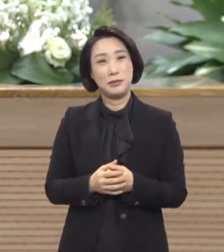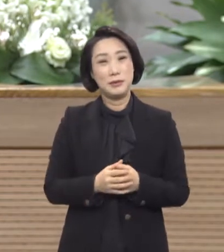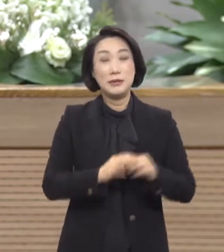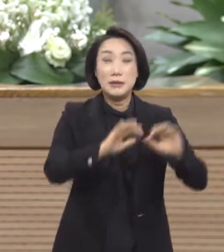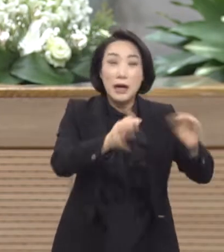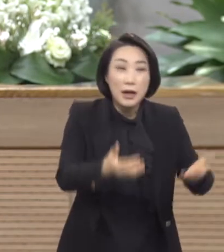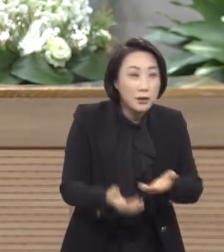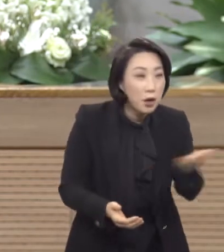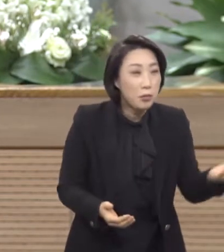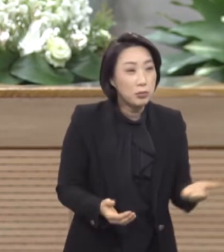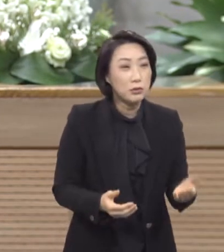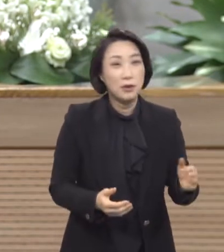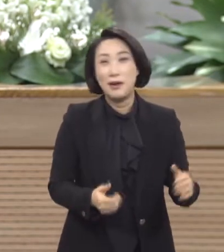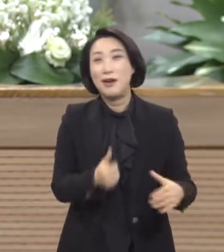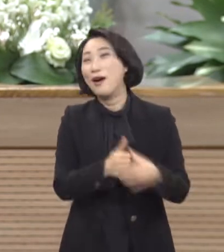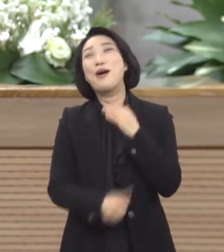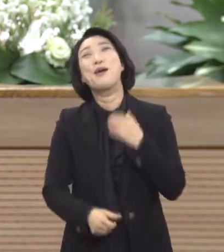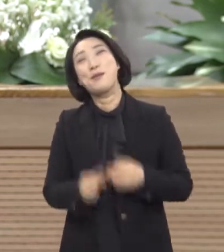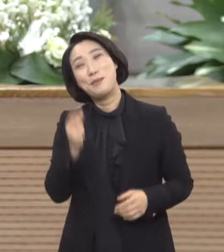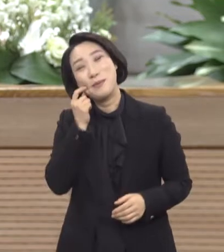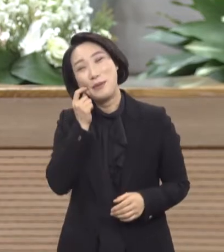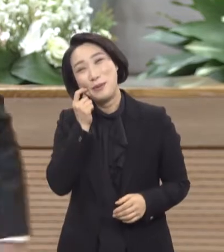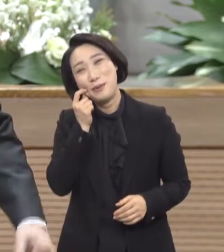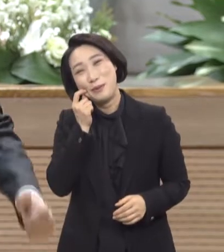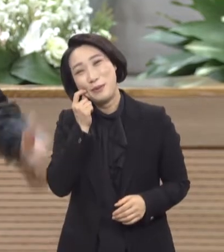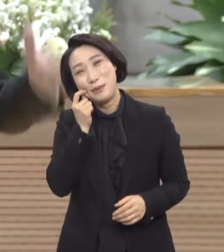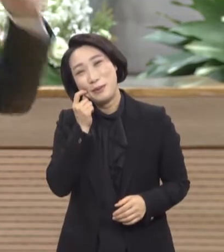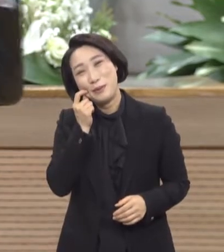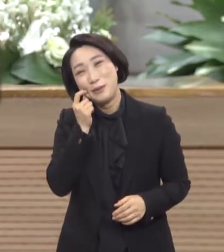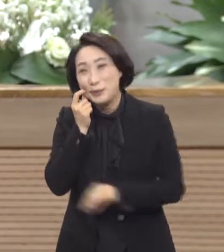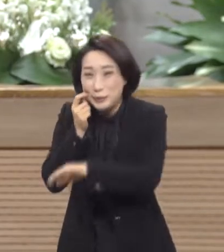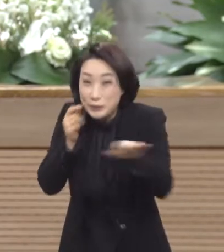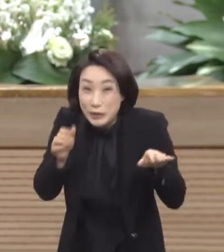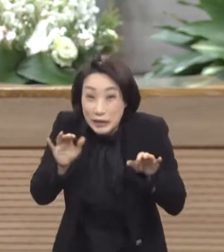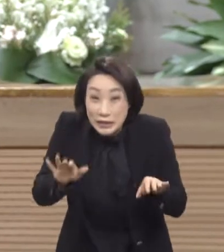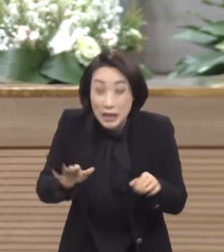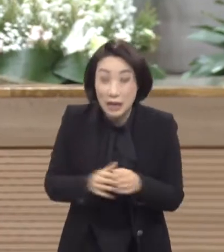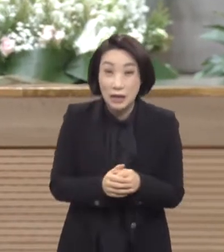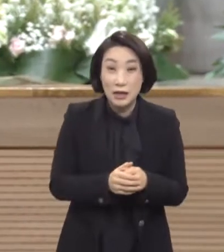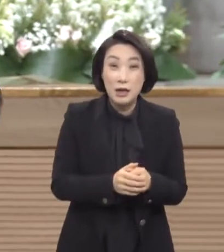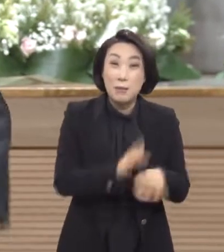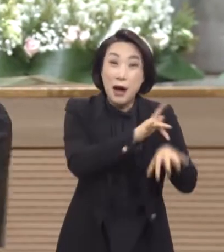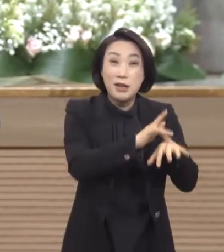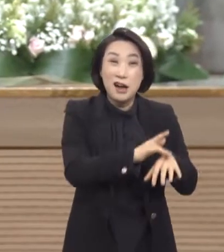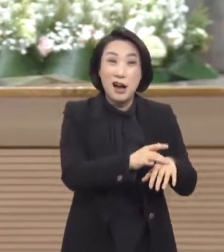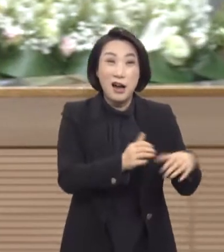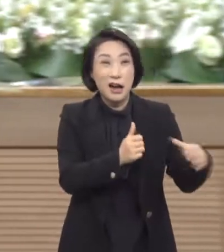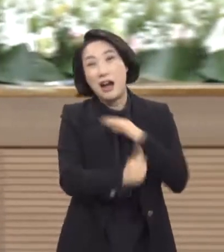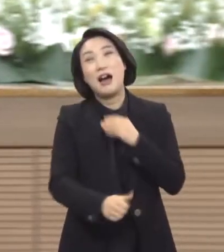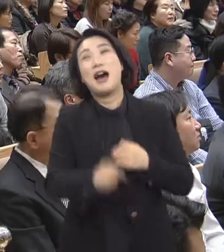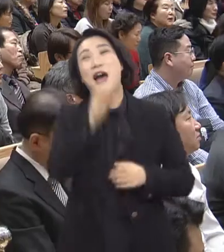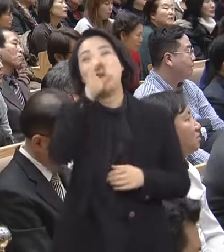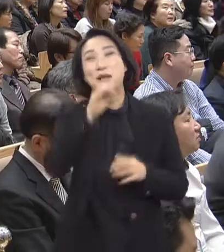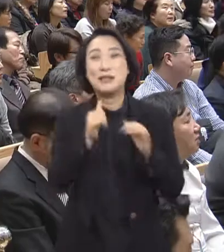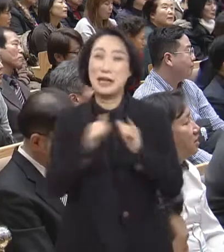세상은 여러분을 감당 못하는 거야. 우리는 죄에서 마귀가 감당하지 못할